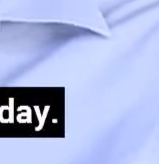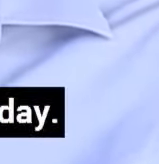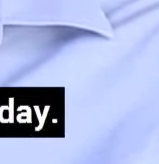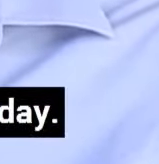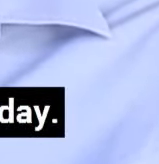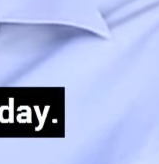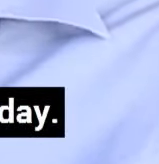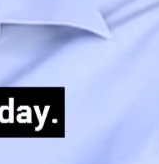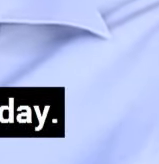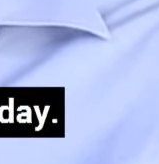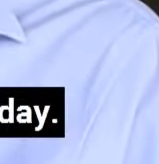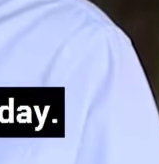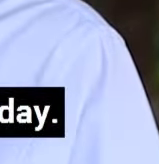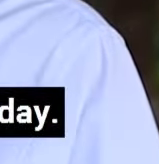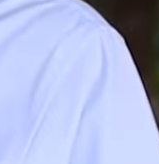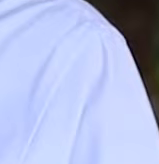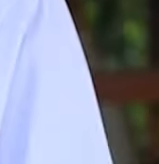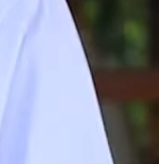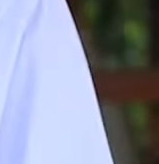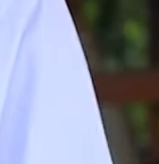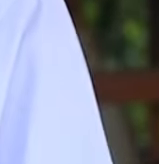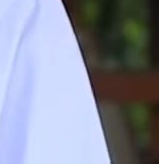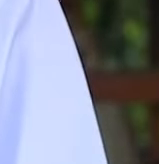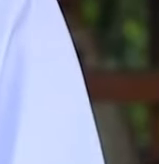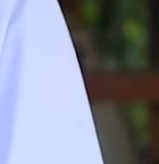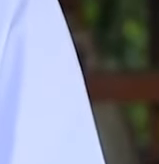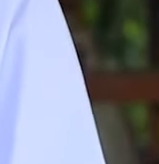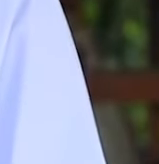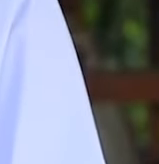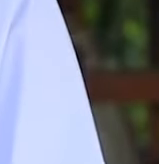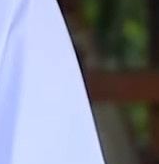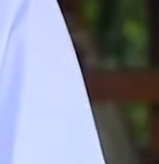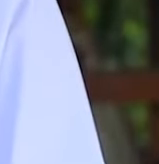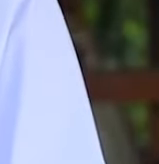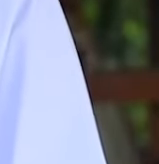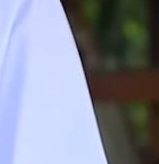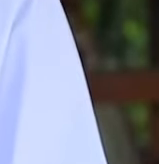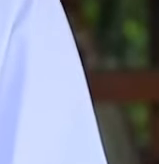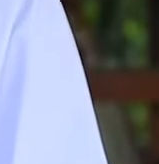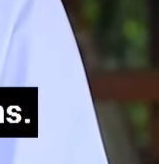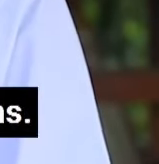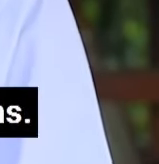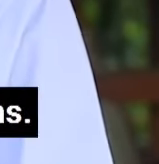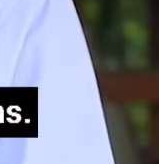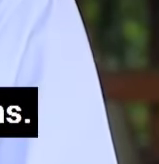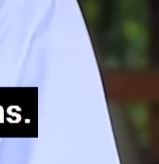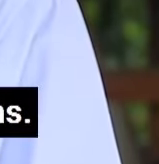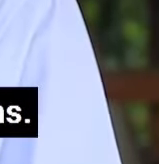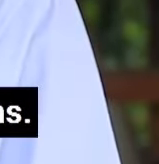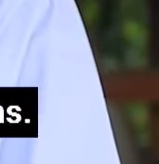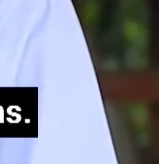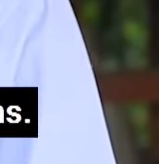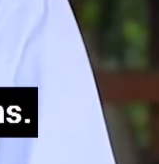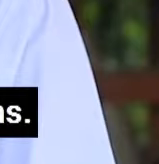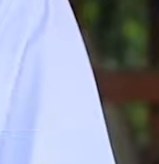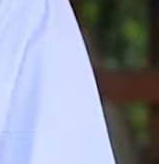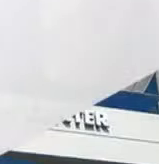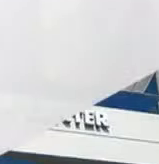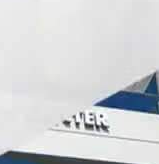New episodes will stream every Thursday. Listen for free on Spotify, Apple Podcasts, Google Podcasts, and other